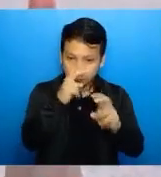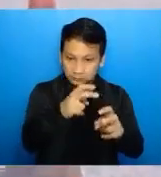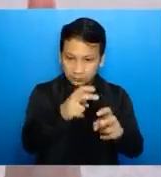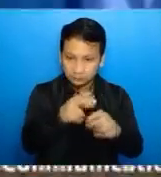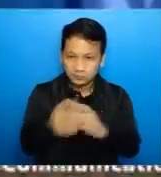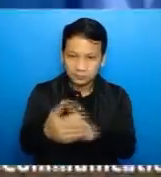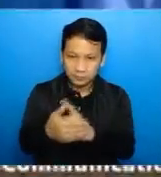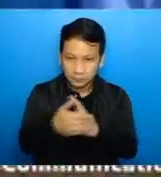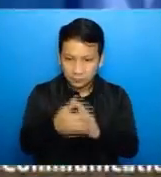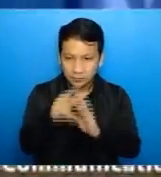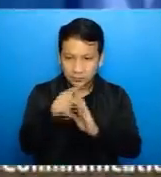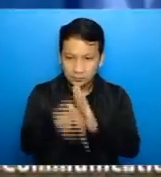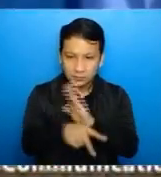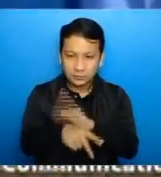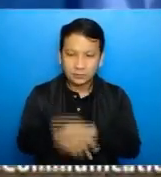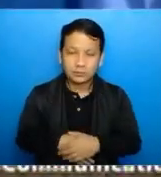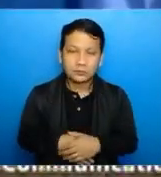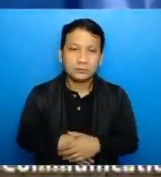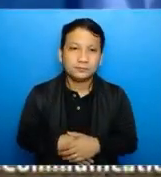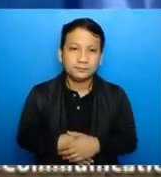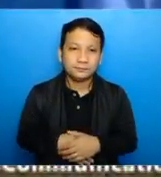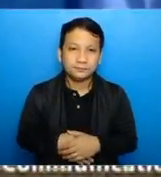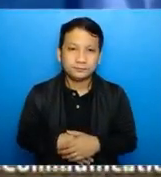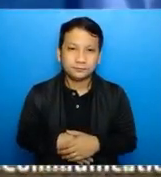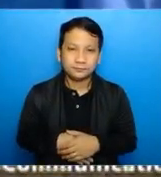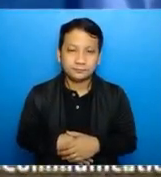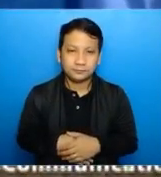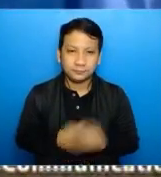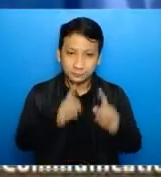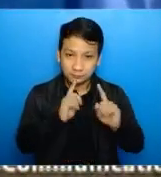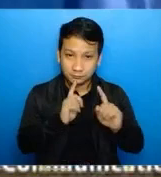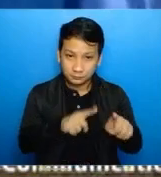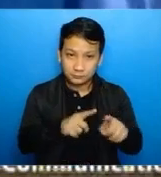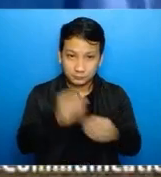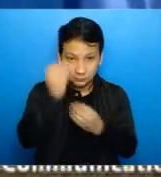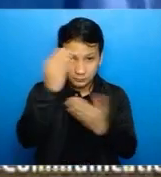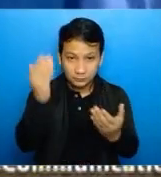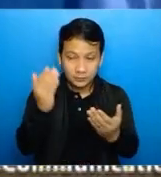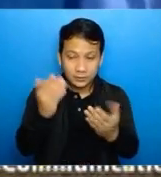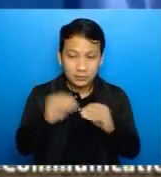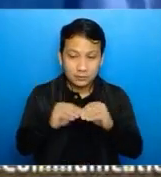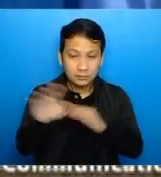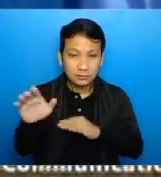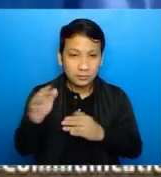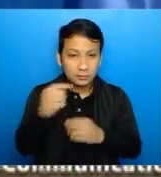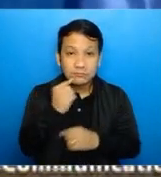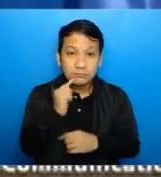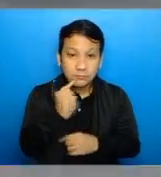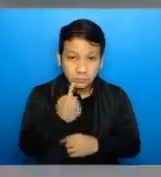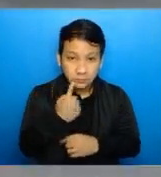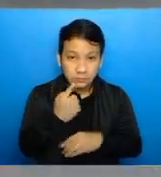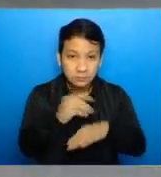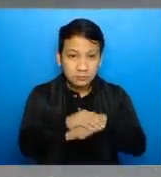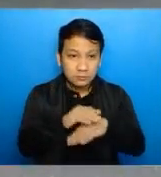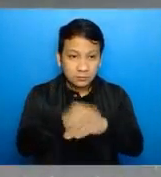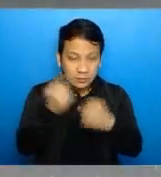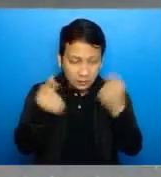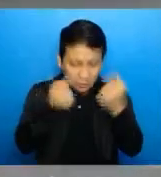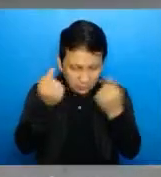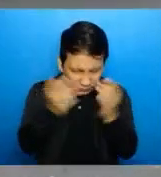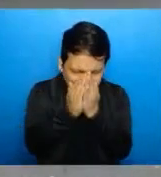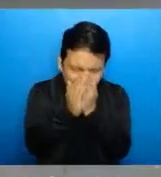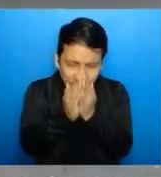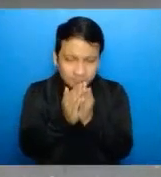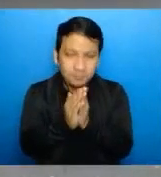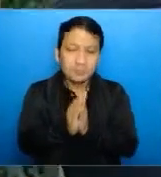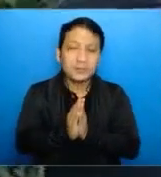protocol. The reported local cases in the country is a cause for serious alarm and concern. We may need to